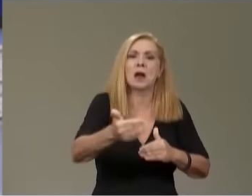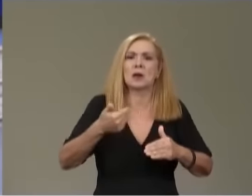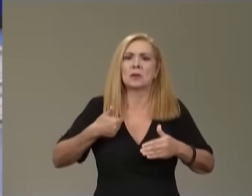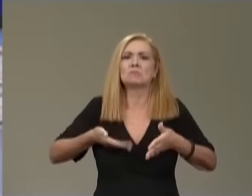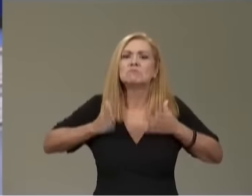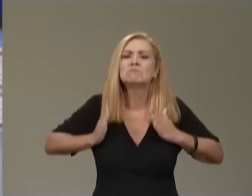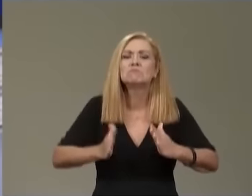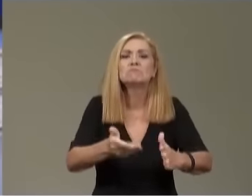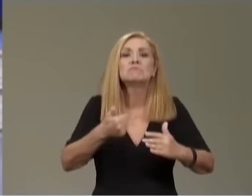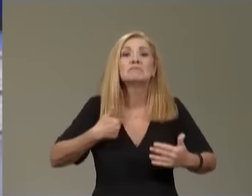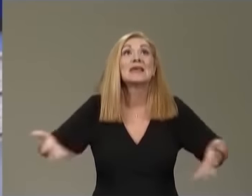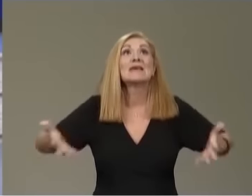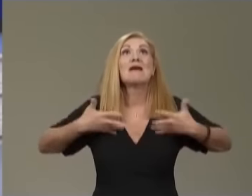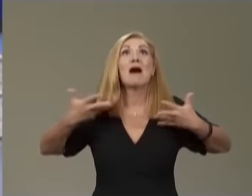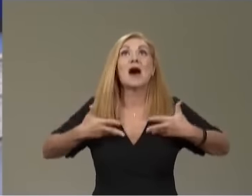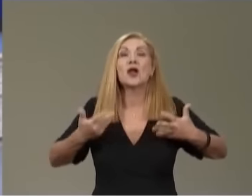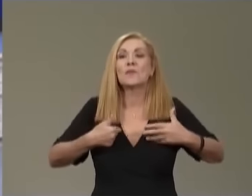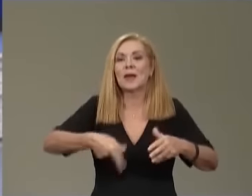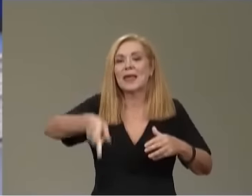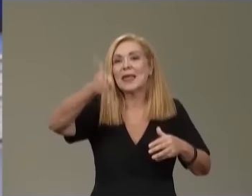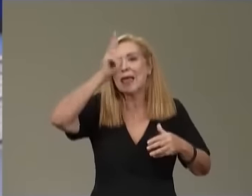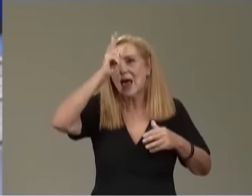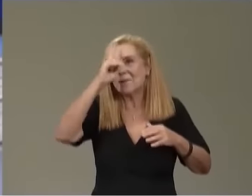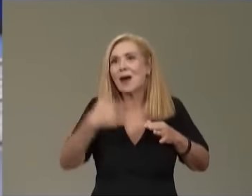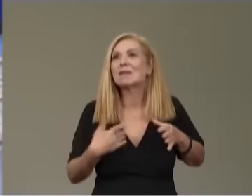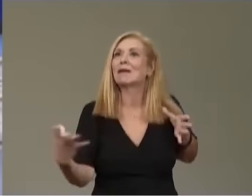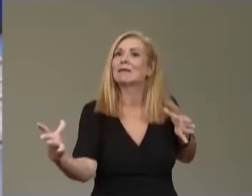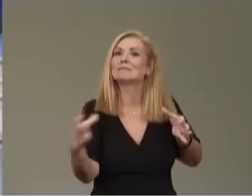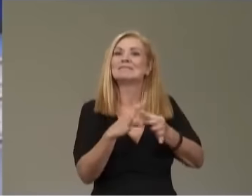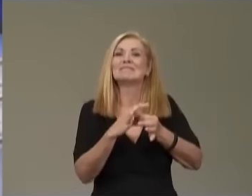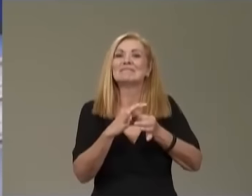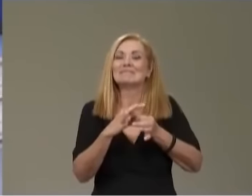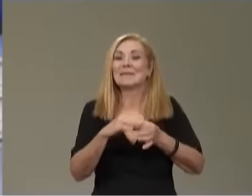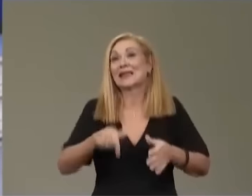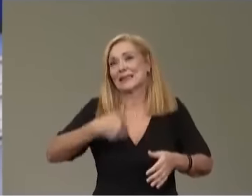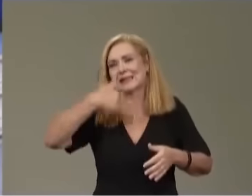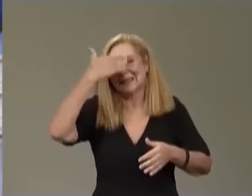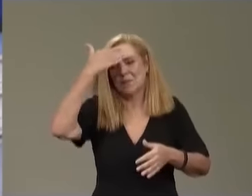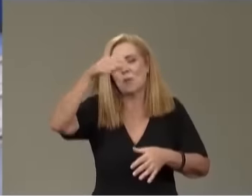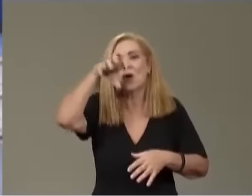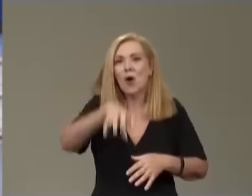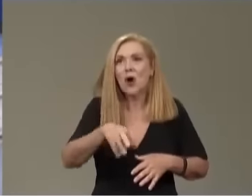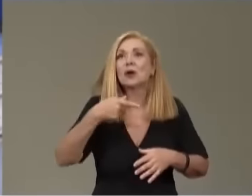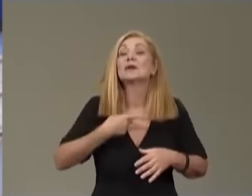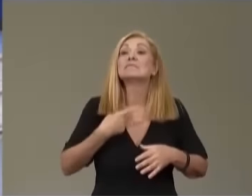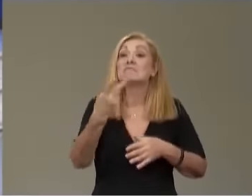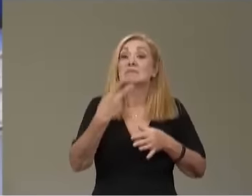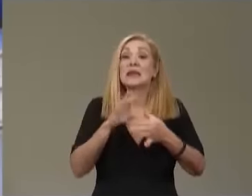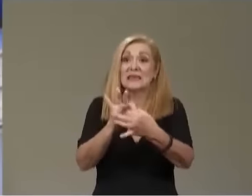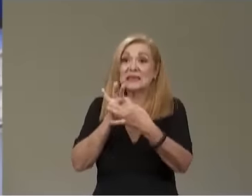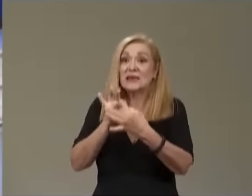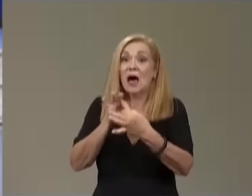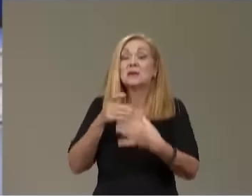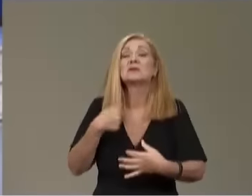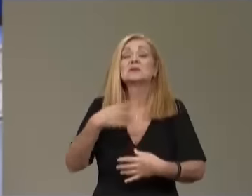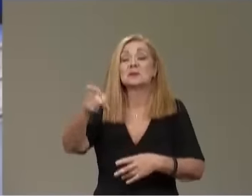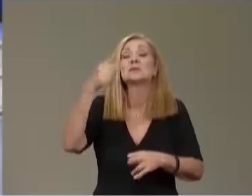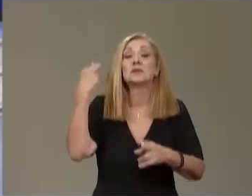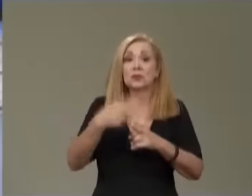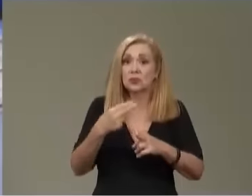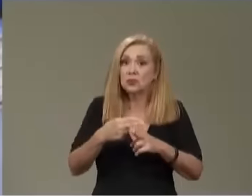μοιραζόμαστε φέτος με την τιμόμενη χώρα, τη Γερμανία. Ένα πολύτιμο συνεργάτη στις διμερείς μας σχέσεις, αλλά και ένα